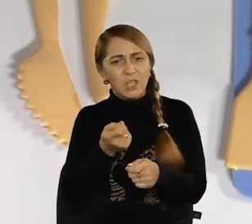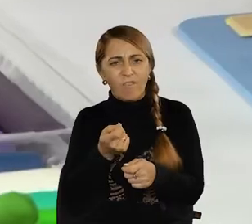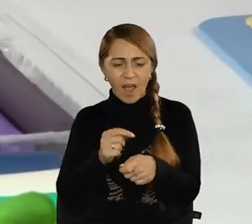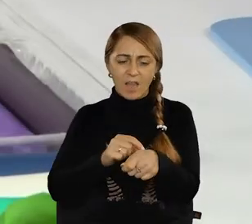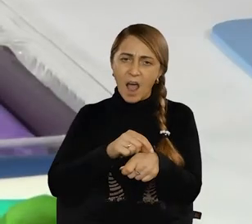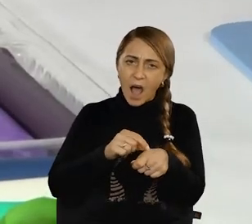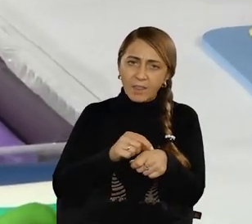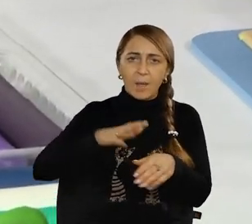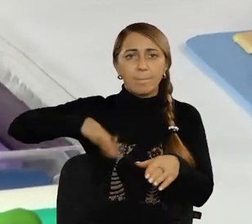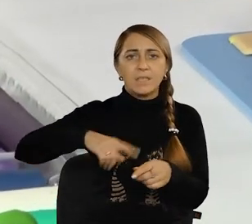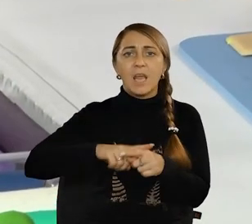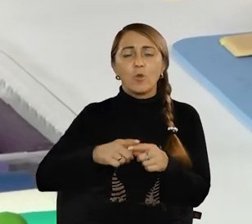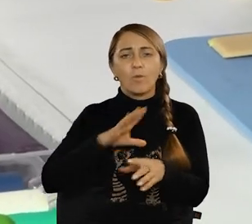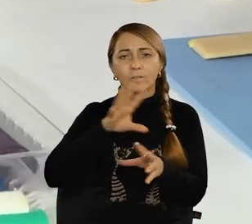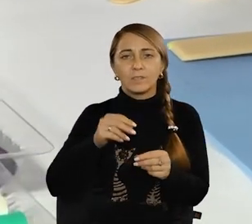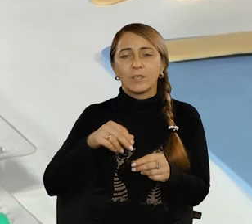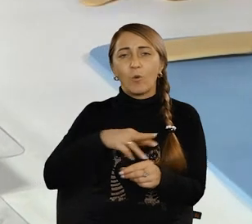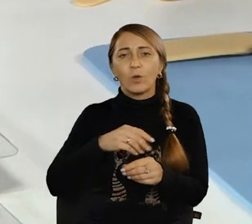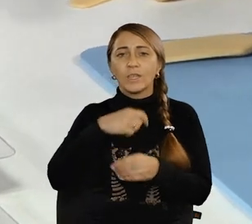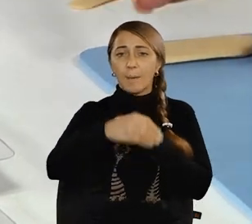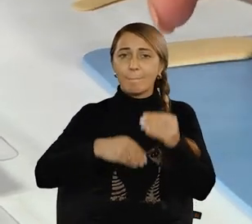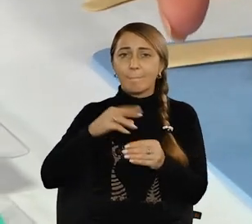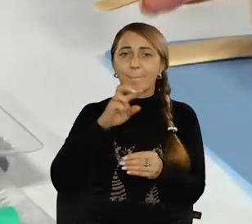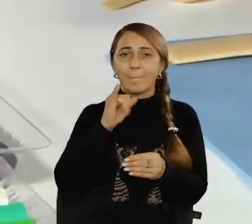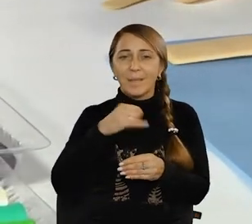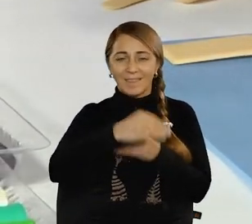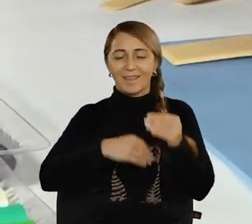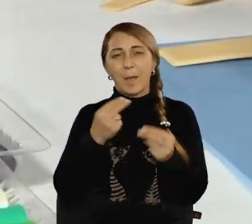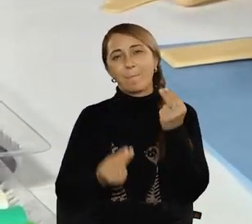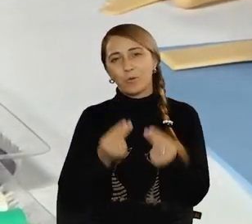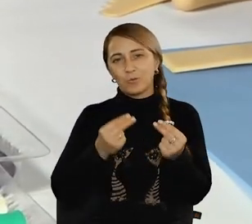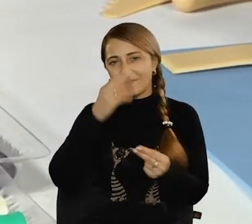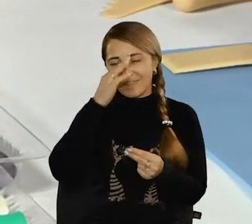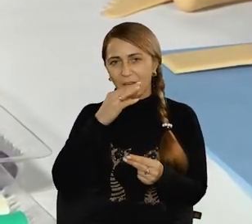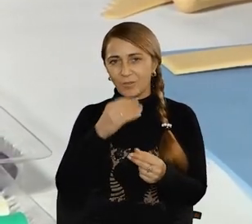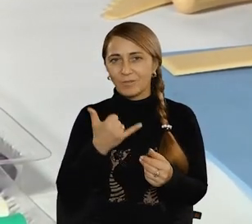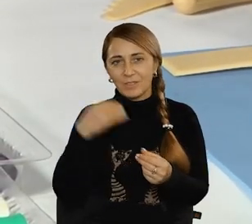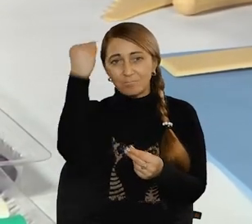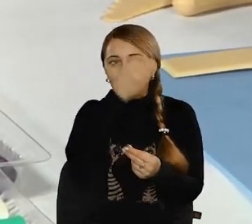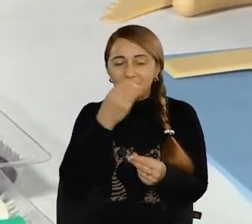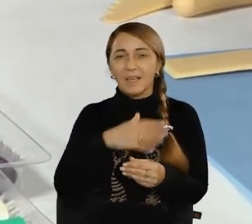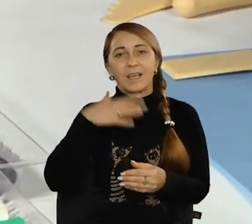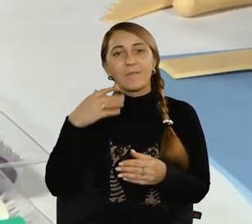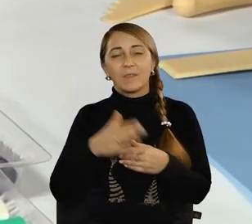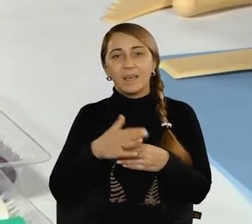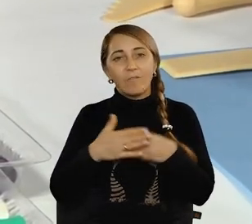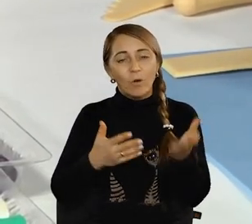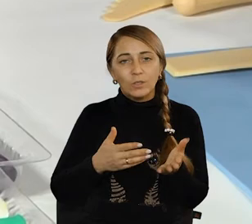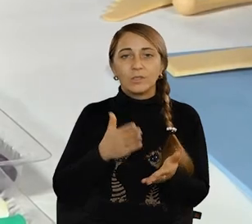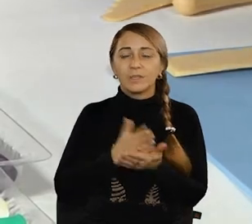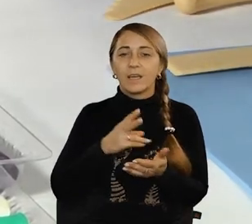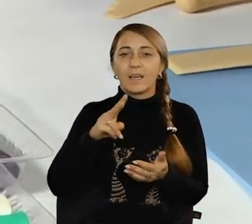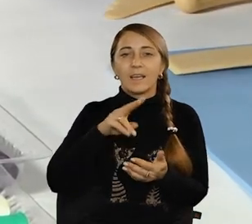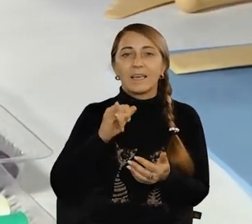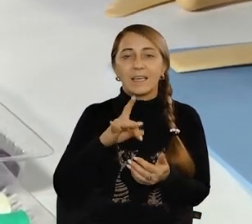рани. Після нього всі виходять у бинтових пов'язках, пожартував тато. Ліворуч знаходиться